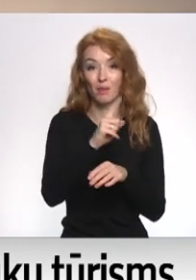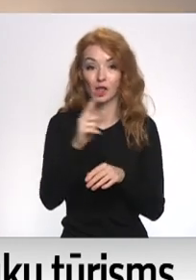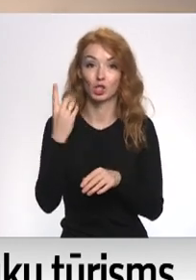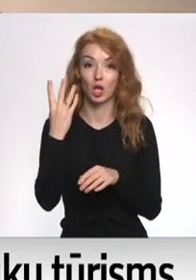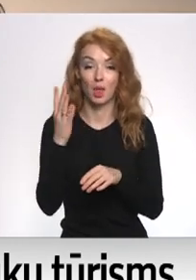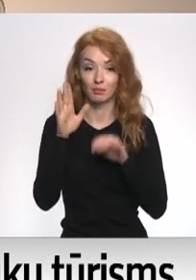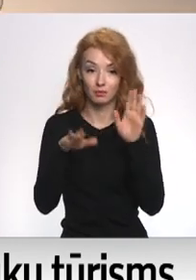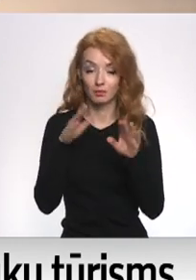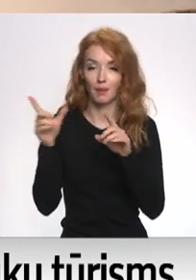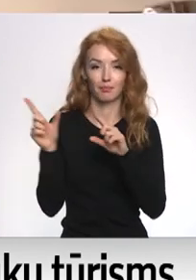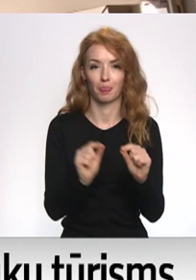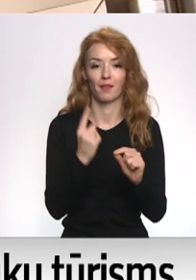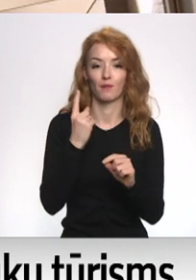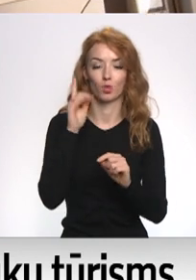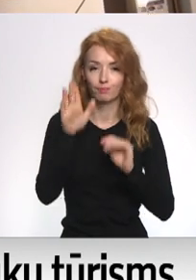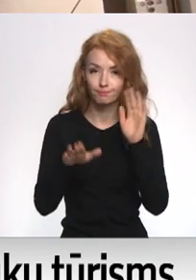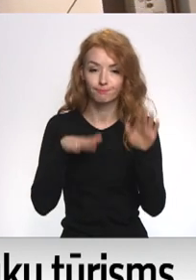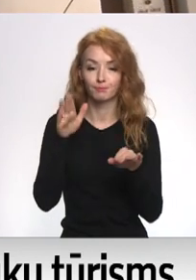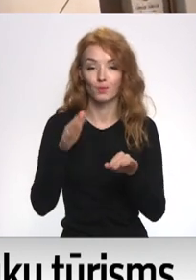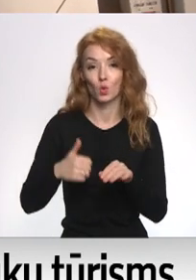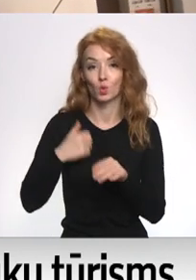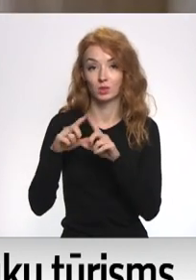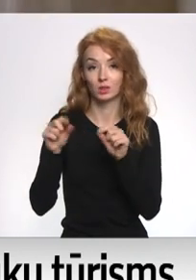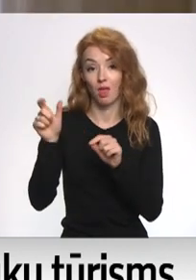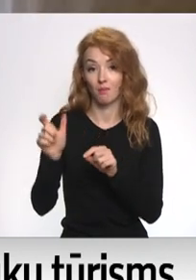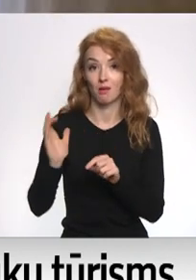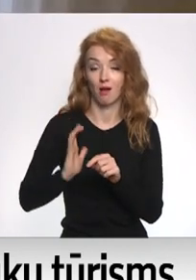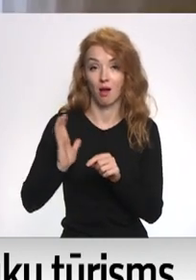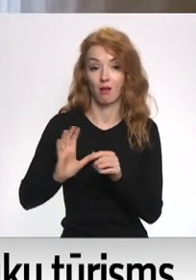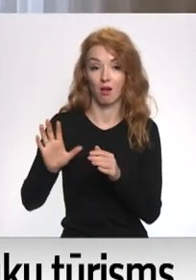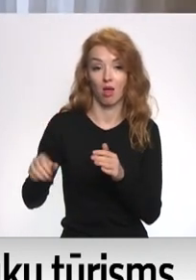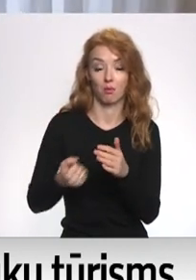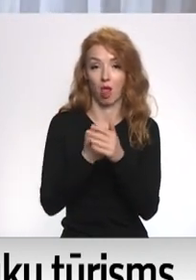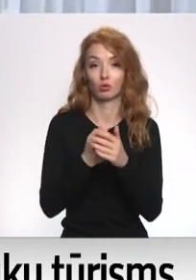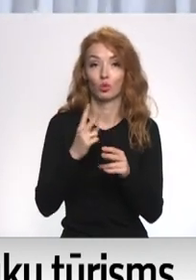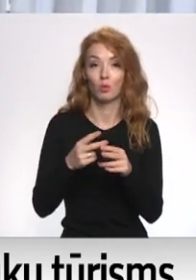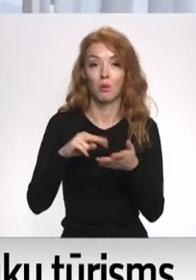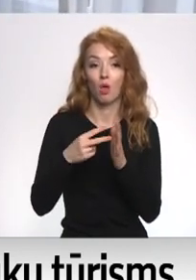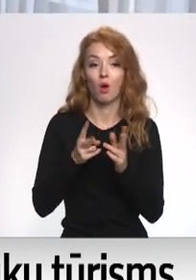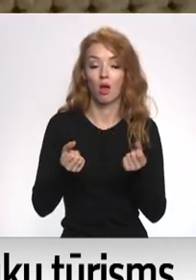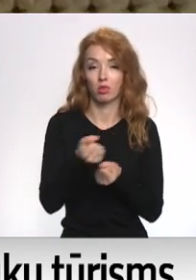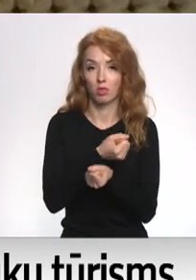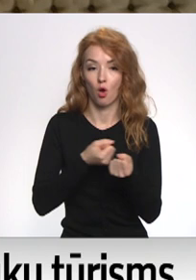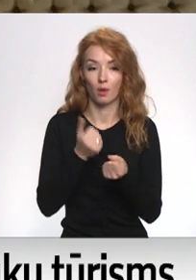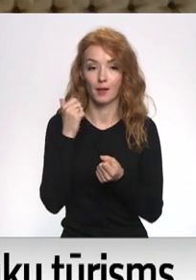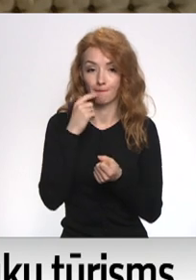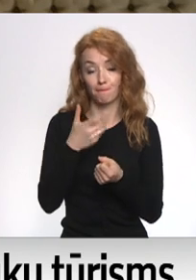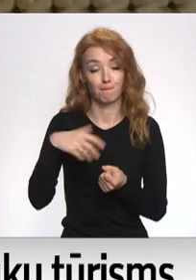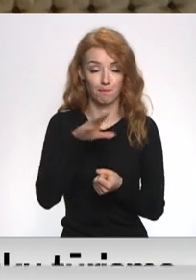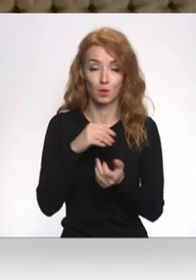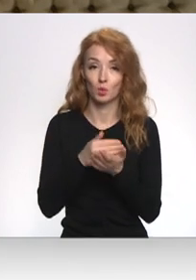2 līdz 4 naktīm uz vienu nakti. Uzņēmē vēl gaida valdības atbalstu un plāno kā taupīt. Jā, ekonomējam.